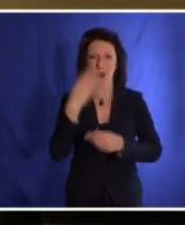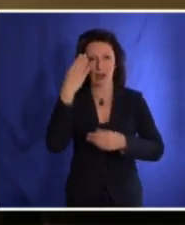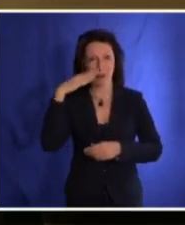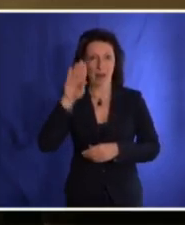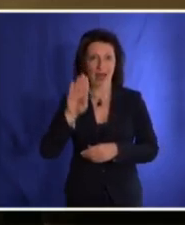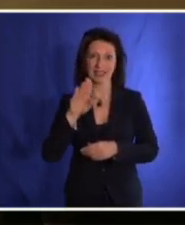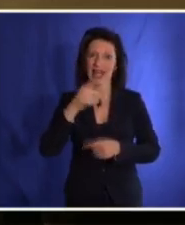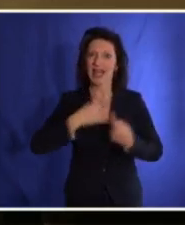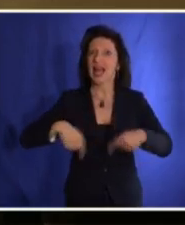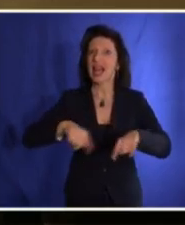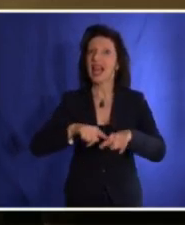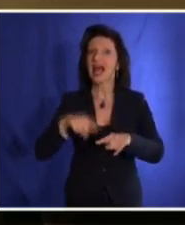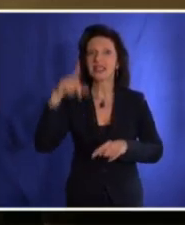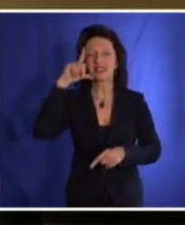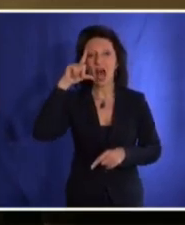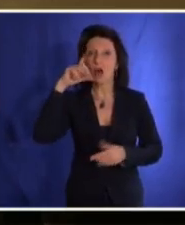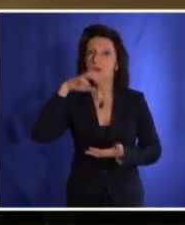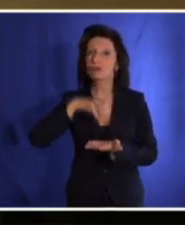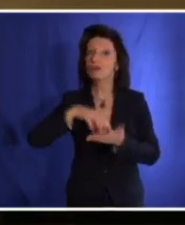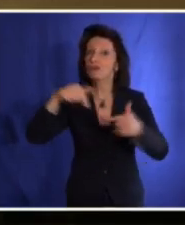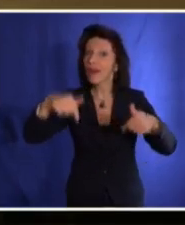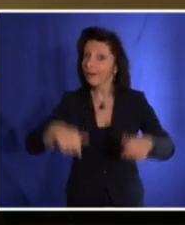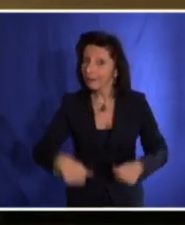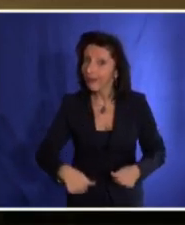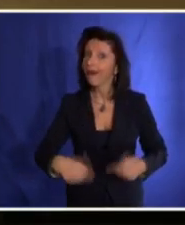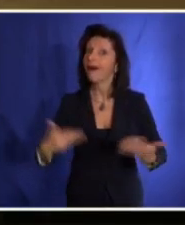Landeshauptstadt, Matthias Adl, sehr herzlich.